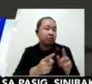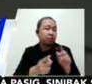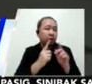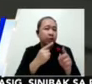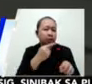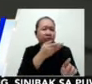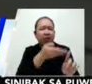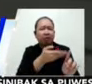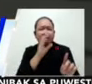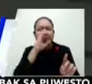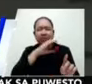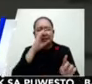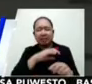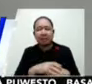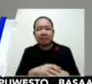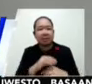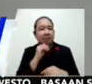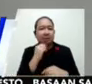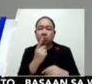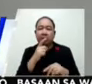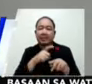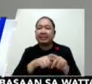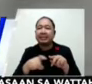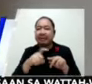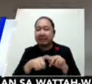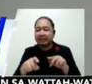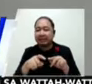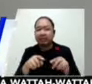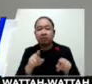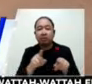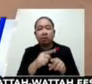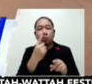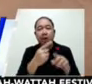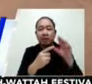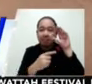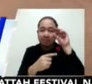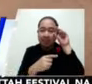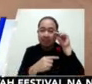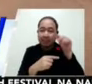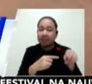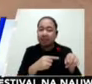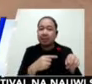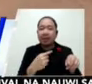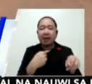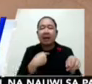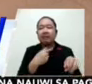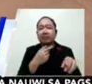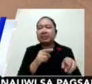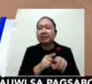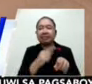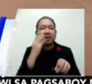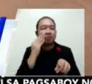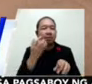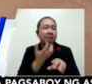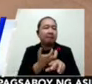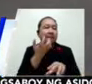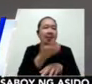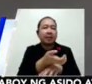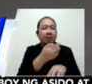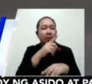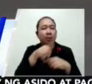lang text ang gamit ng mga masasamang loob. Si Henry, di niya tunay na pangalan, naging biktima ng magkaproblema siya sa kanyang digital